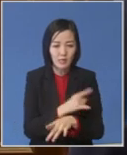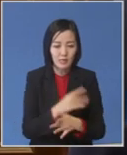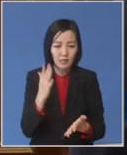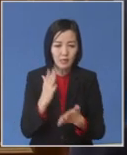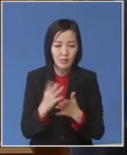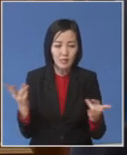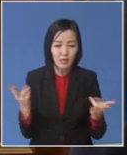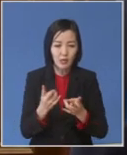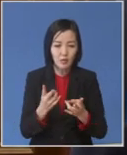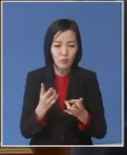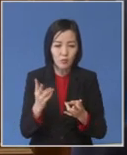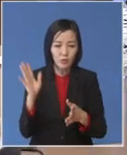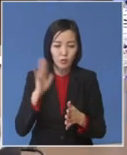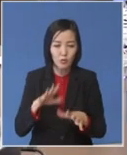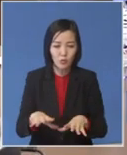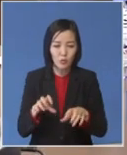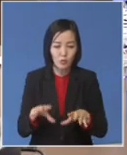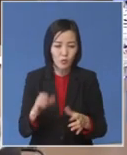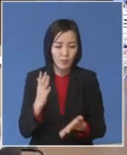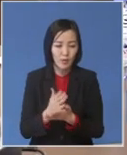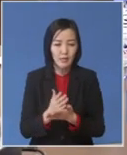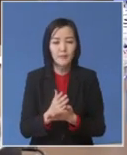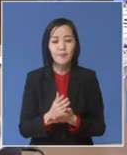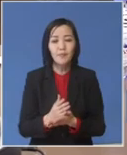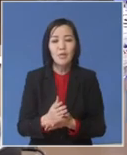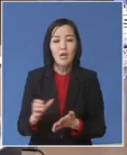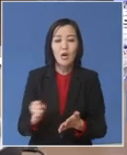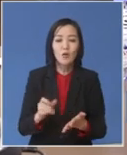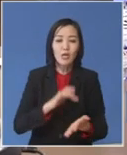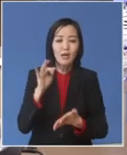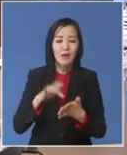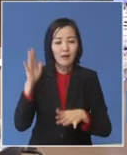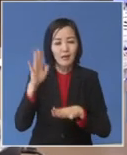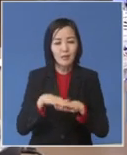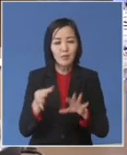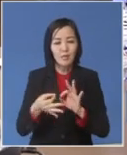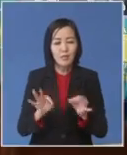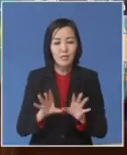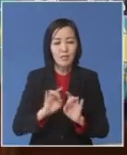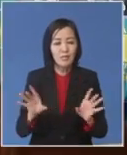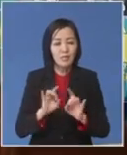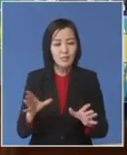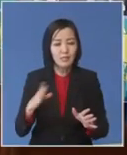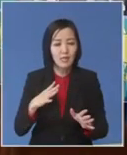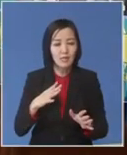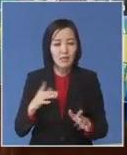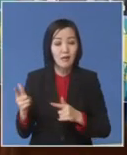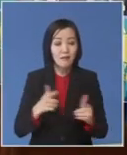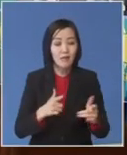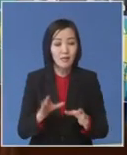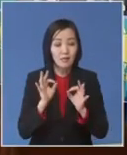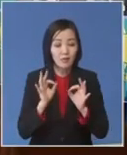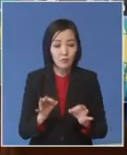көл күйген суды сорып тастайды. Аудан қала әкімдері тыңдалды. Дайындық жан жақты деп отыр бәрі. Екі әкімнен ғана екі ұсыныс